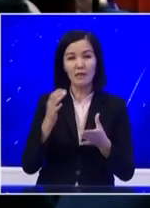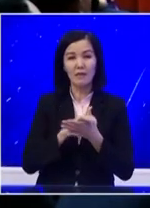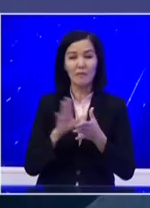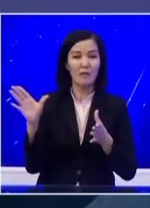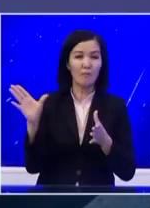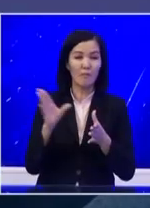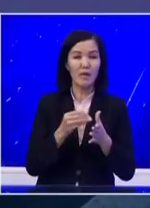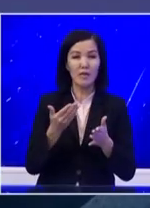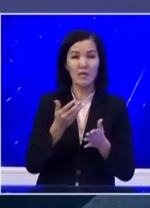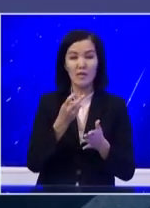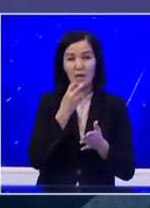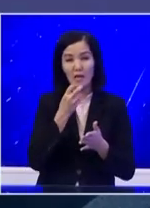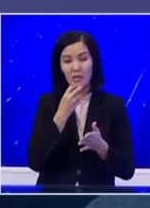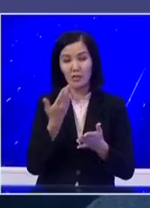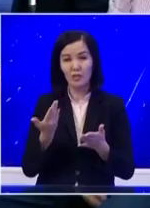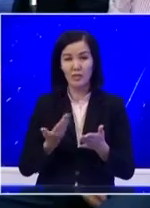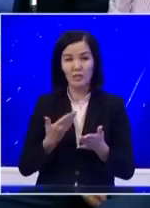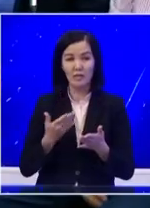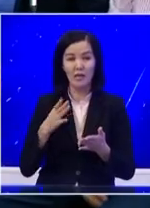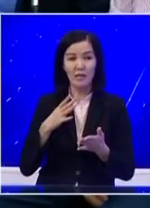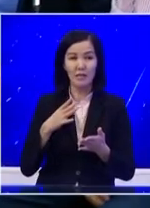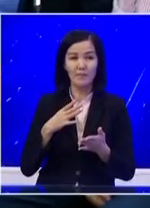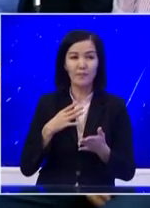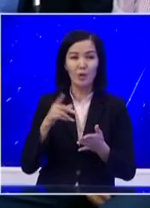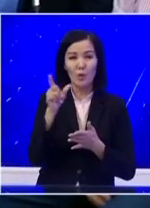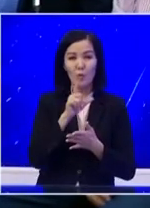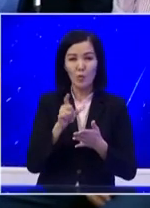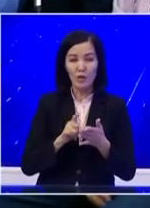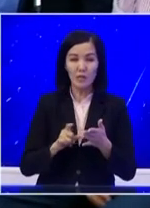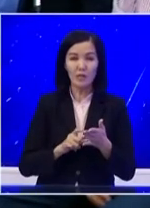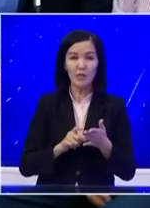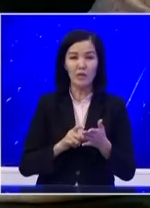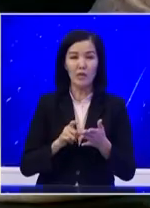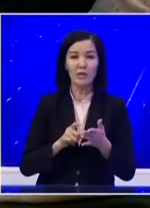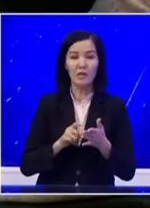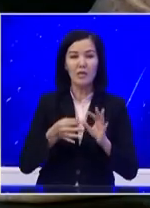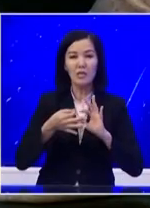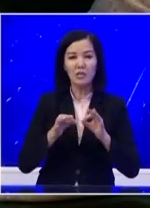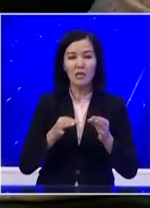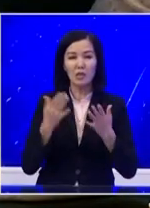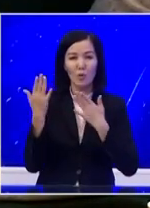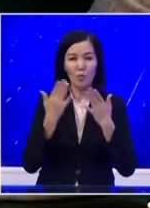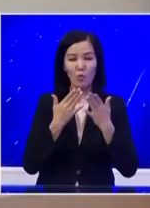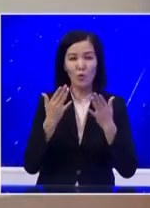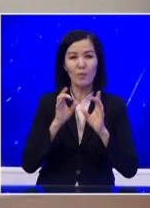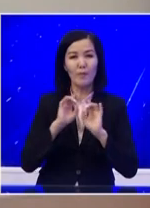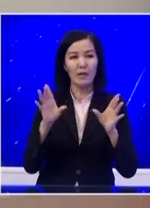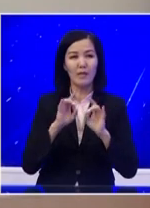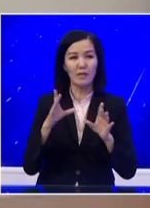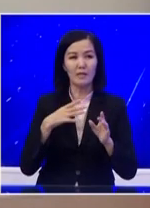жанитын. Абайұлы ақын болмаса да өлеңді жан жүрегімен оқитын. Жетісулық шайырлардың өлеңдерін көпке ұғындыра